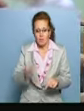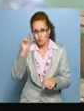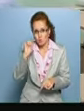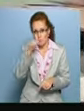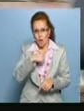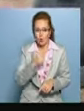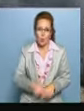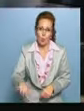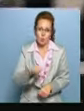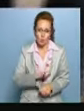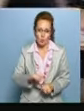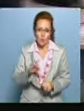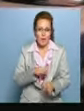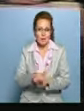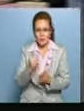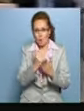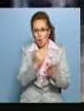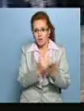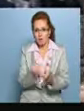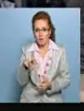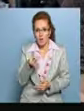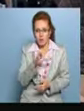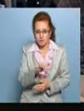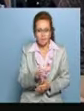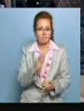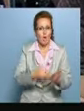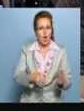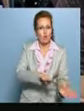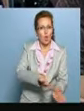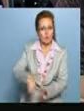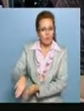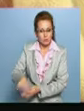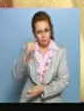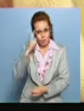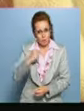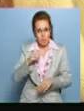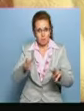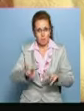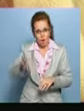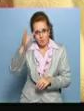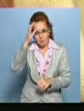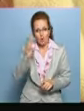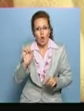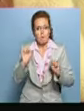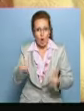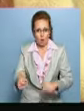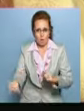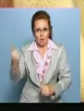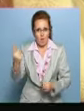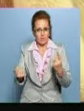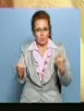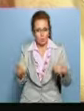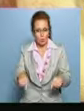американская инициатива по реализации программы отклонена могут появиться другие затем Кто